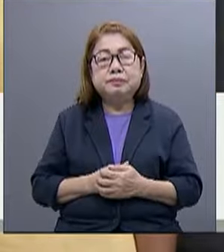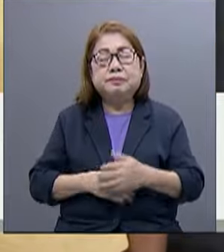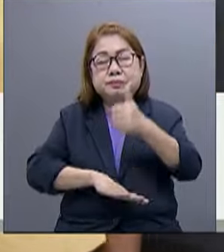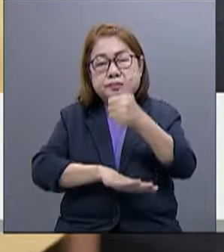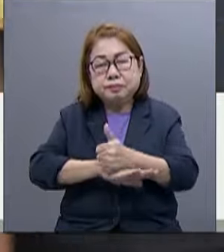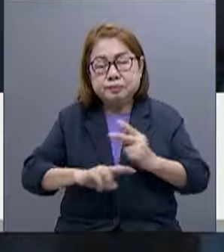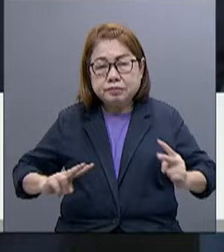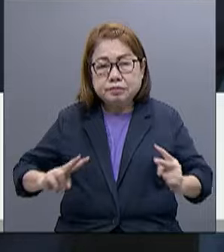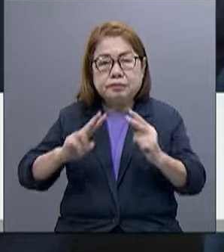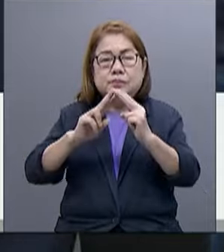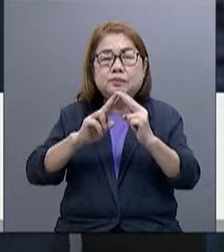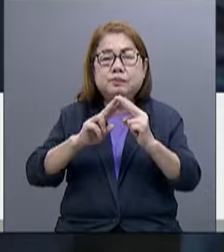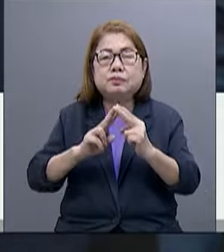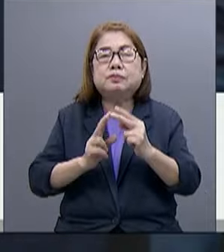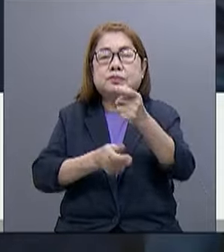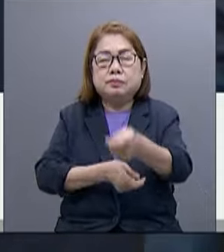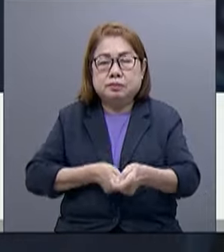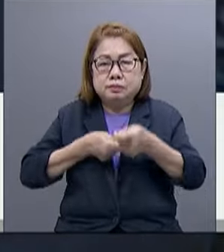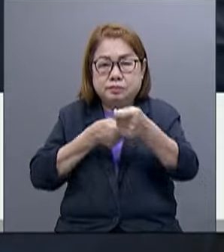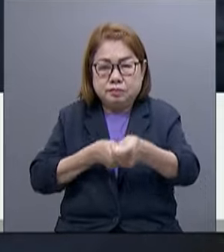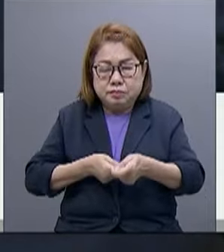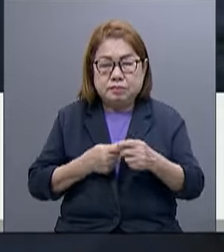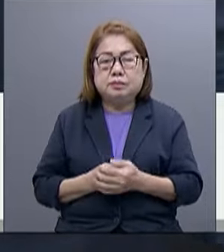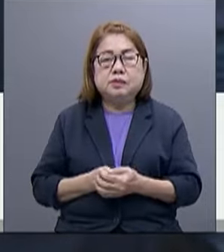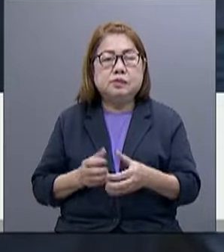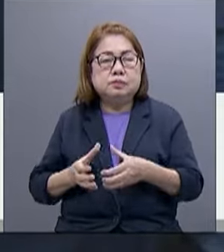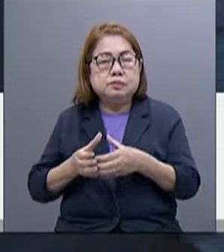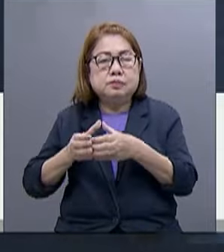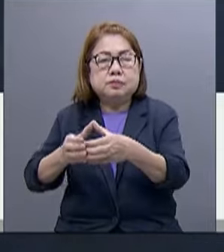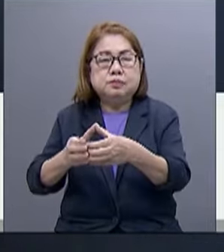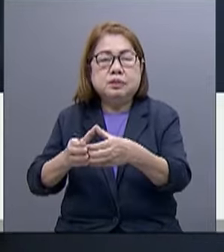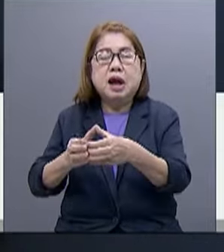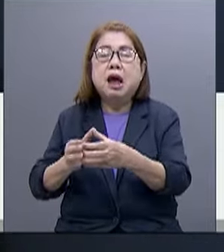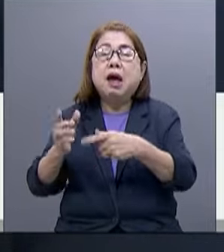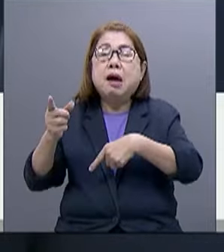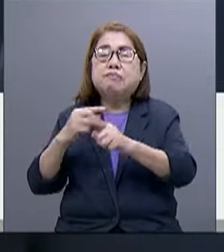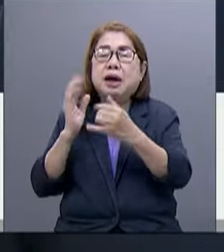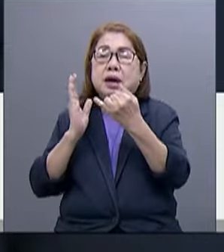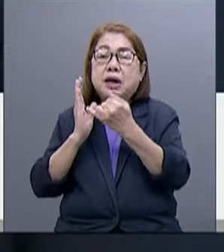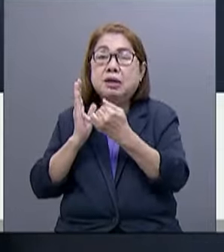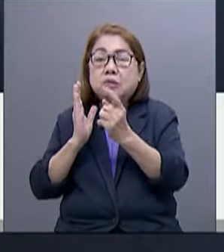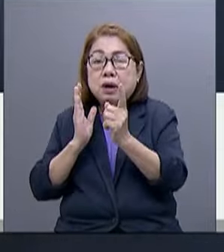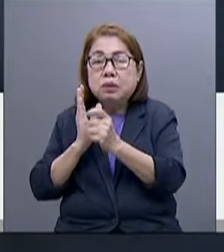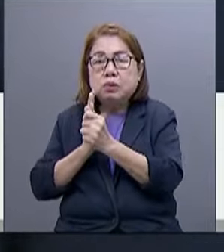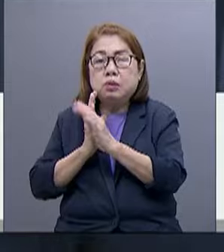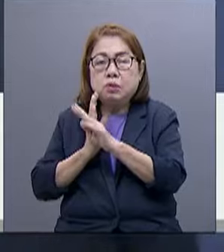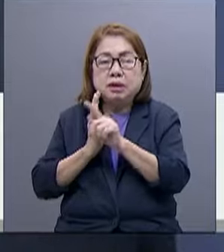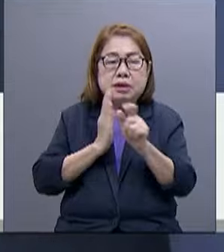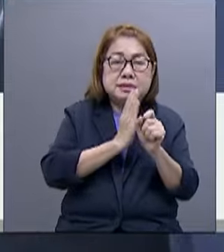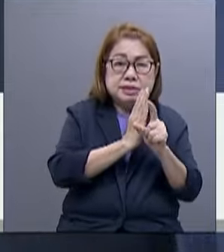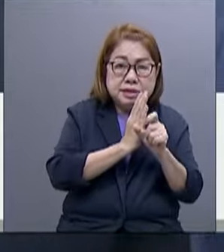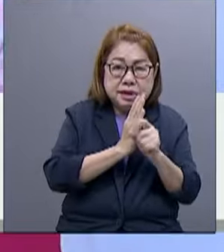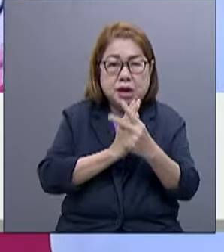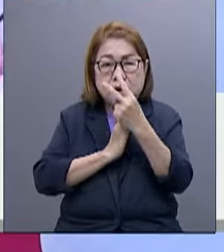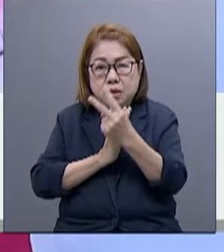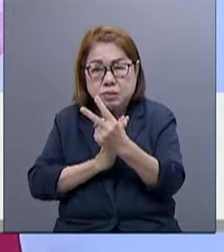หมเผ่ารัฐมนตรีว่าการกระทรวงเกษตรและสหกรณ์ค่ะลงพื้นที่2จังหวัดติดตามโครงการก่อสร้างทางต่างระดับ4แยกคำน้ำแซบอำเ